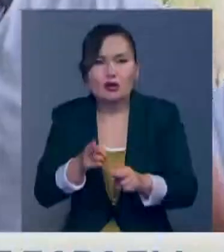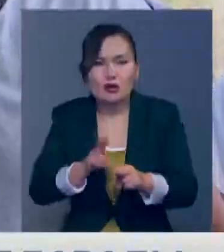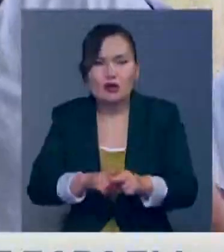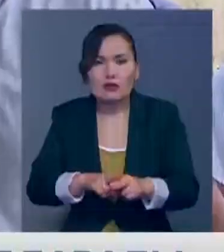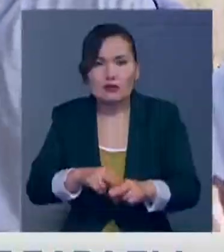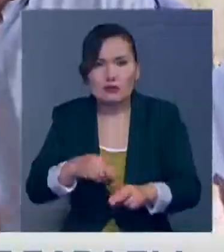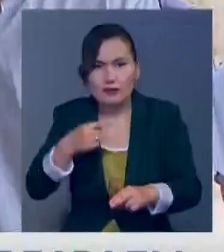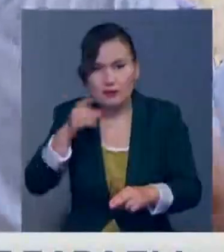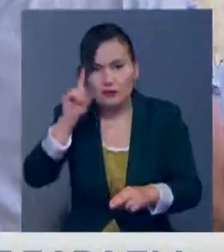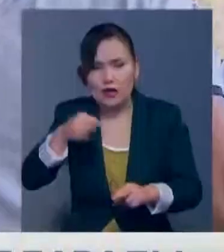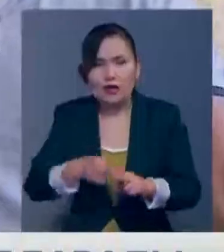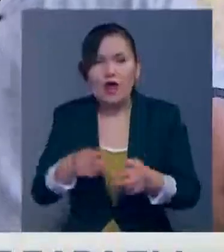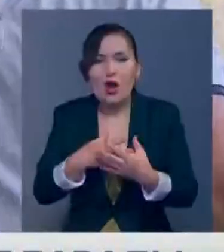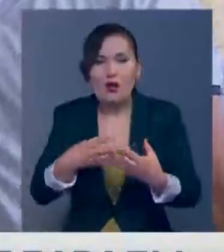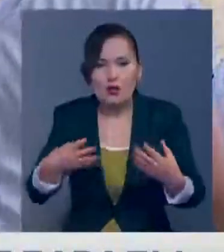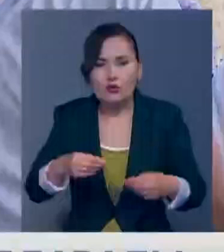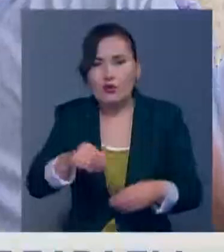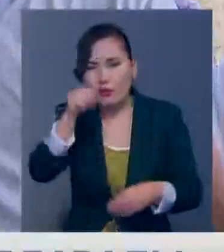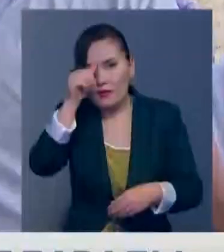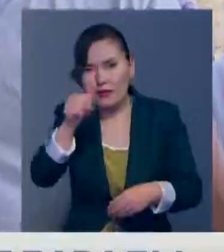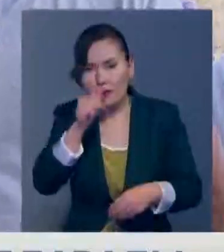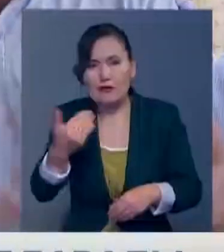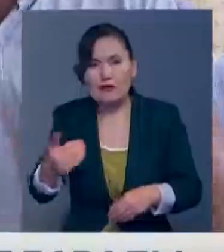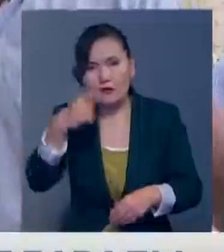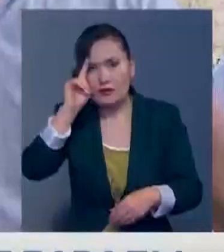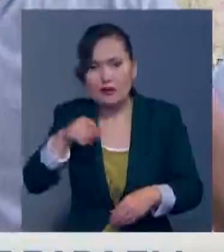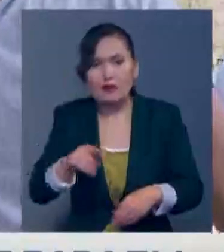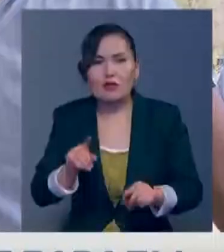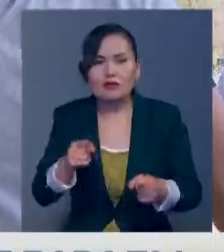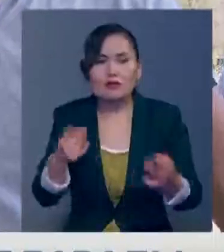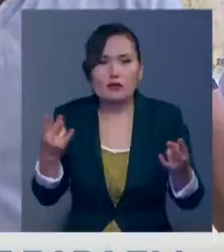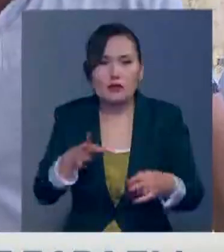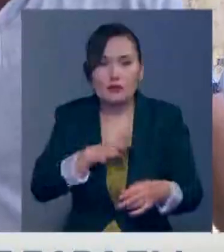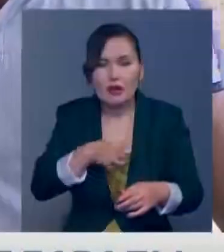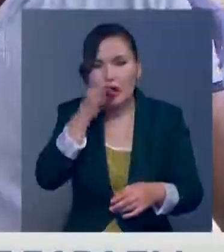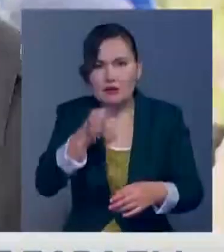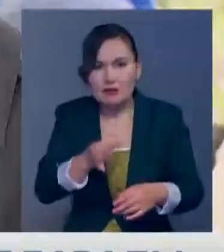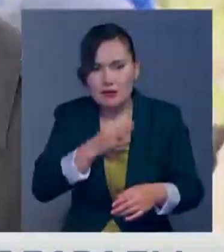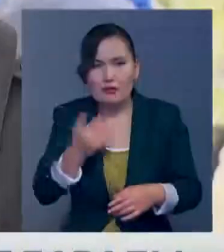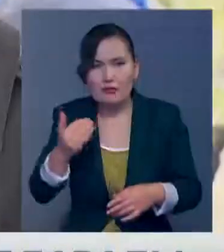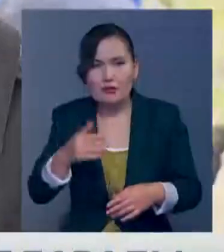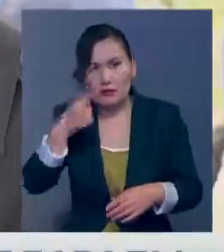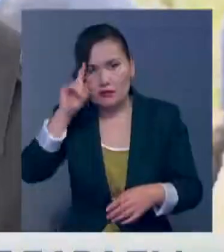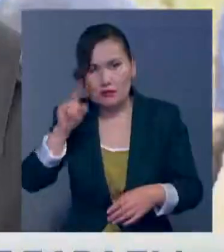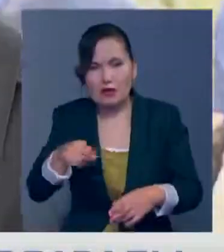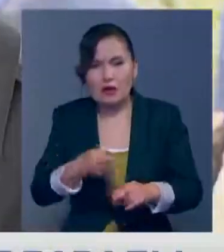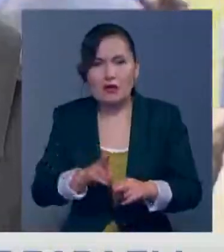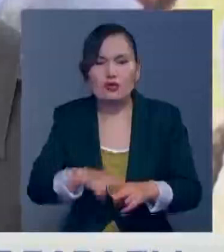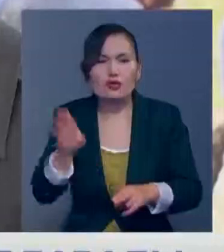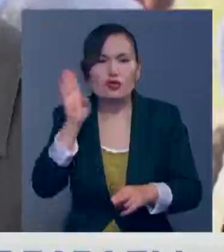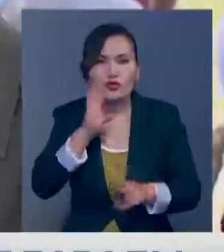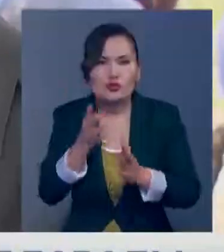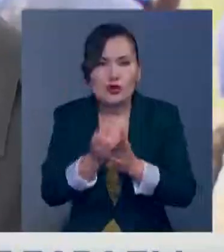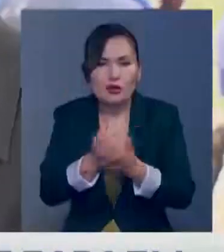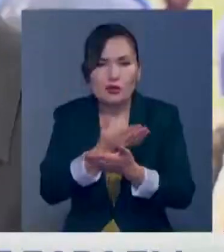жыл екенін бәрі біліп тұрсыздар. Көктемнен бастап біліп тұр, жауын жаумағаны. Соны неге есепке алмайсыздар сіздер? Маман болған соң. Бақтың басшысын алып тастады. Оны не